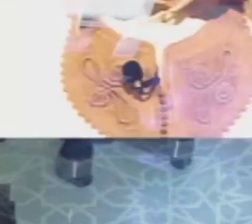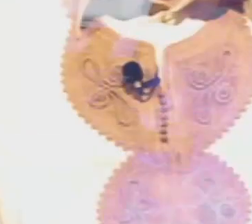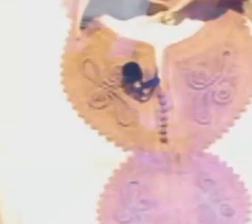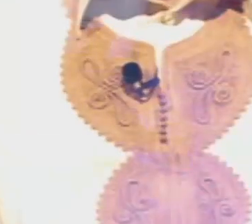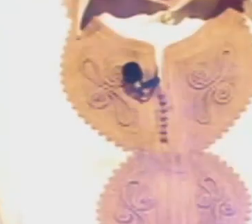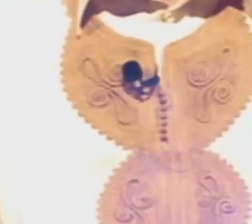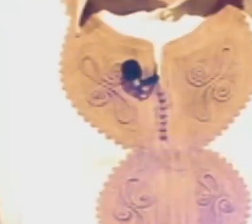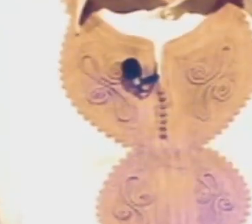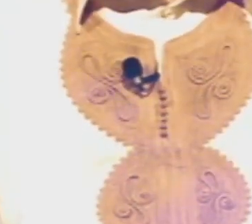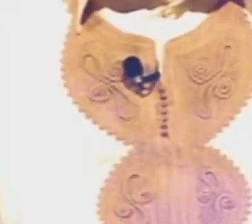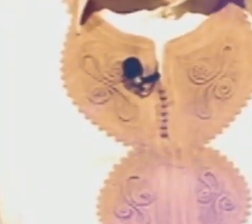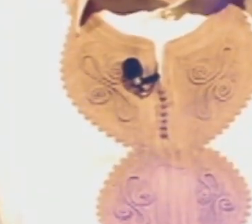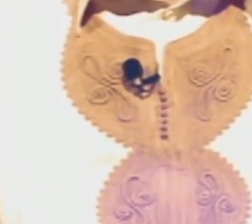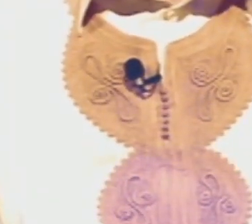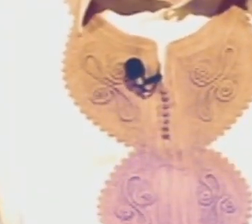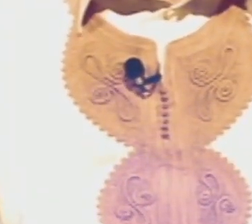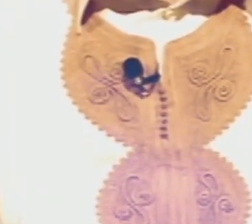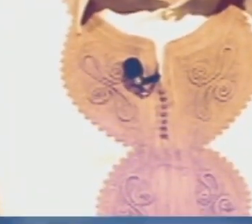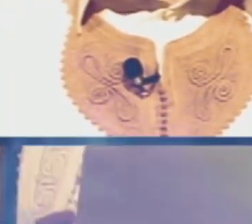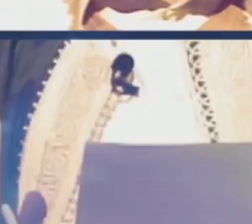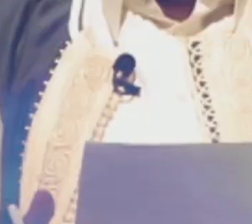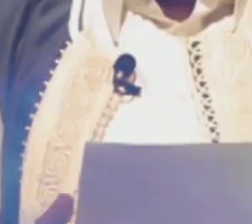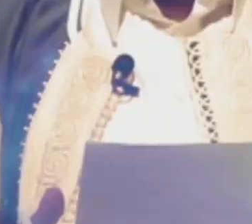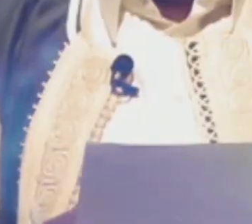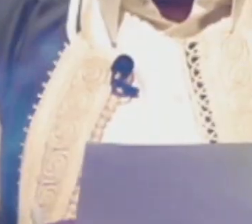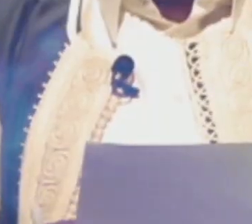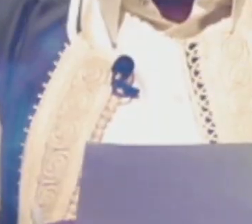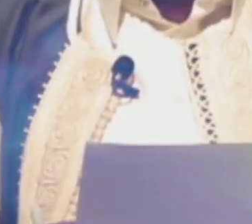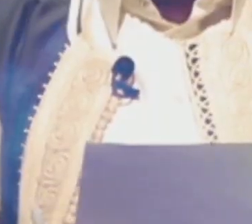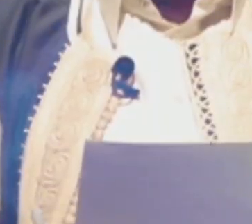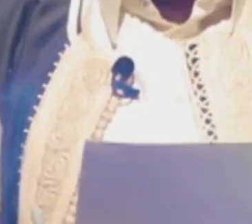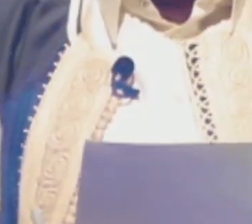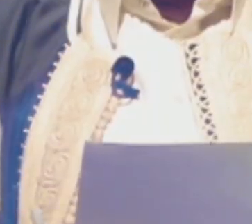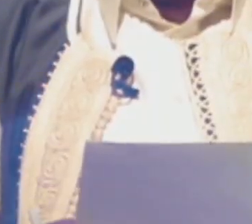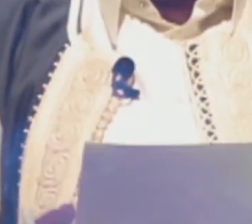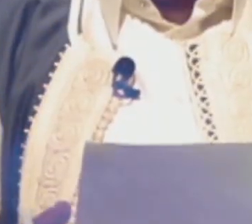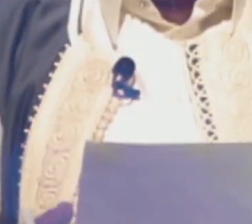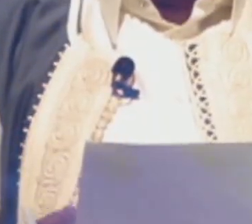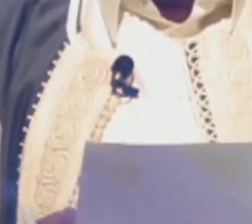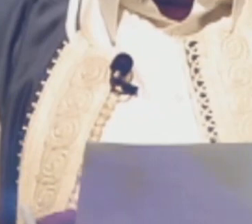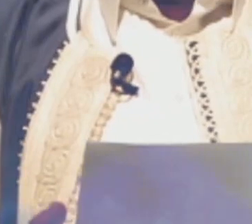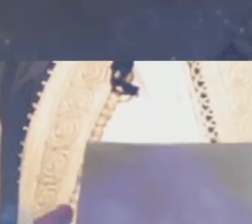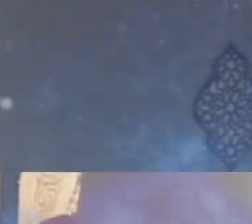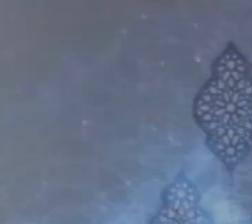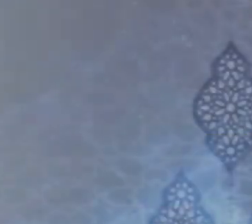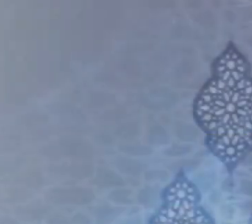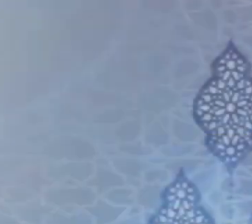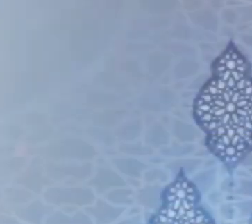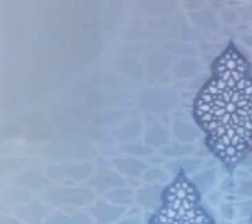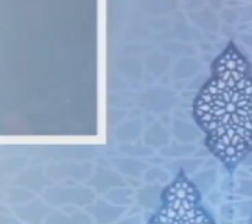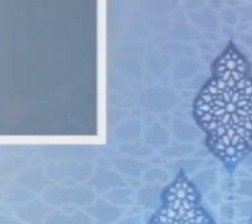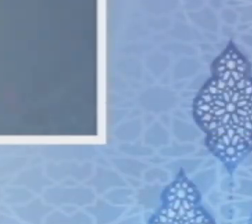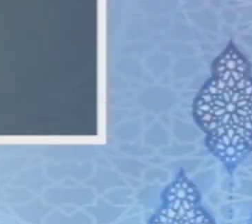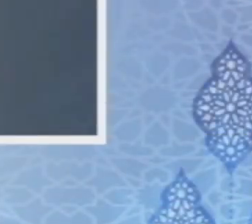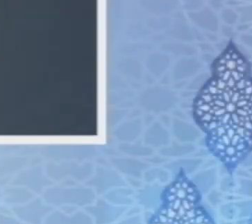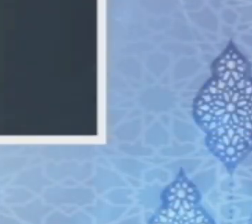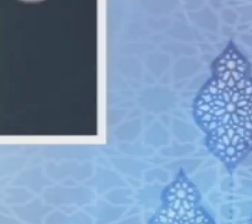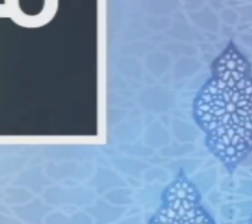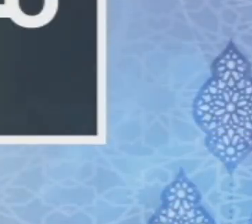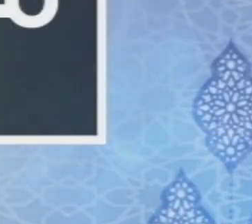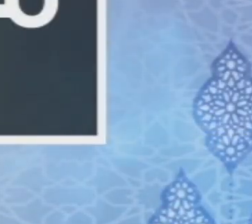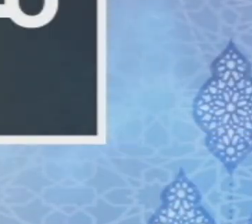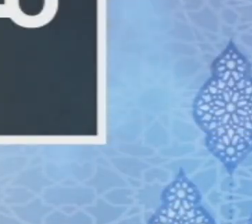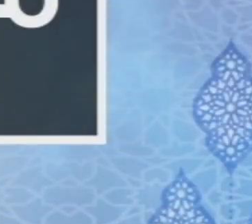شاورهم وناخذ من ضياهم اخاءاء ان امر الناس شرورا